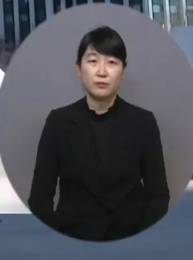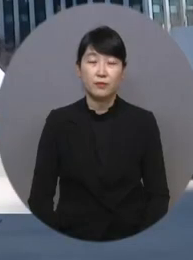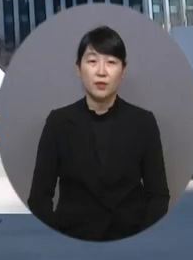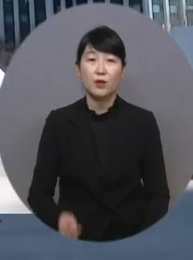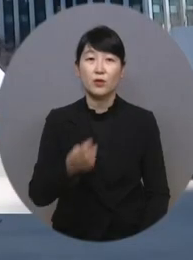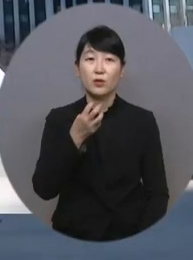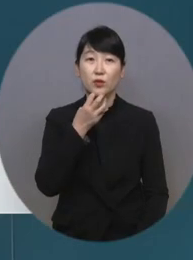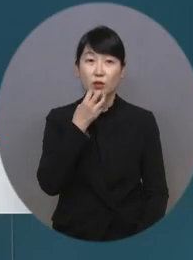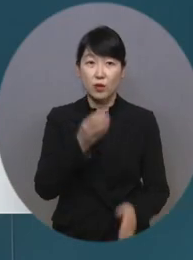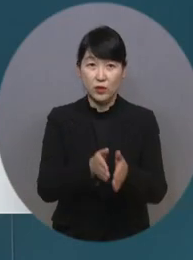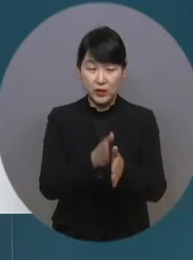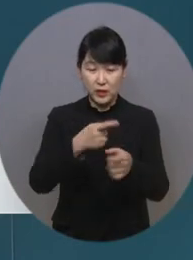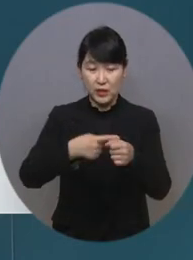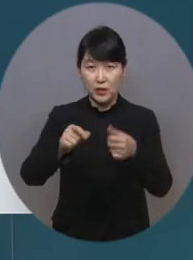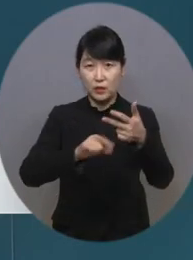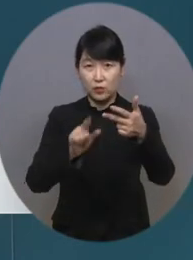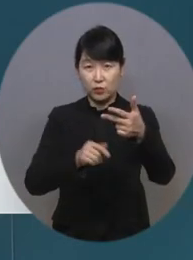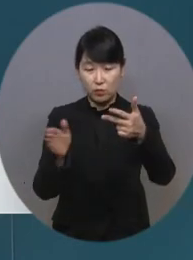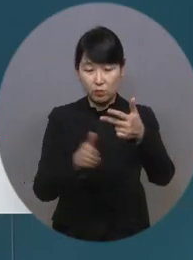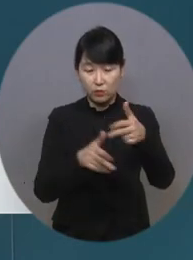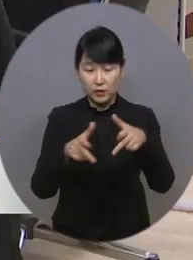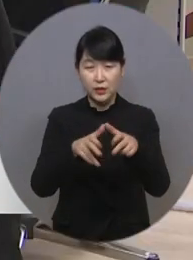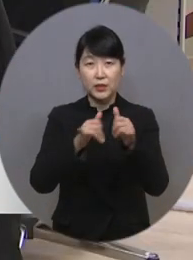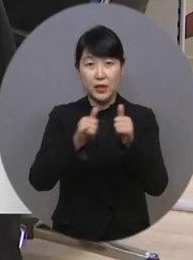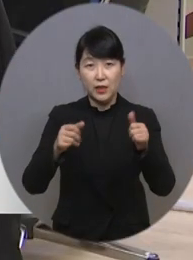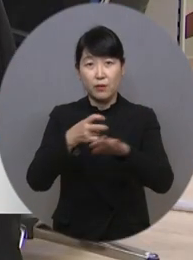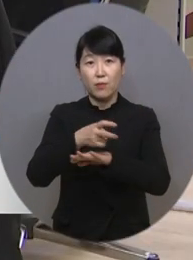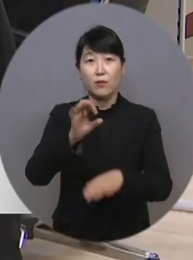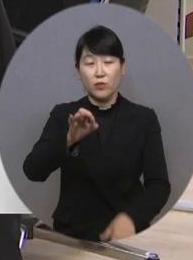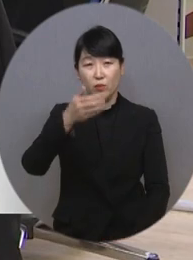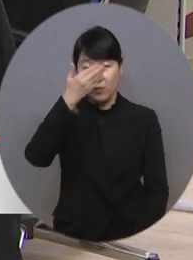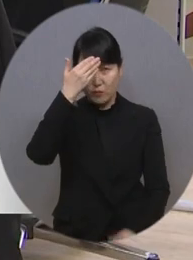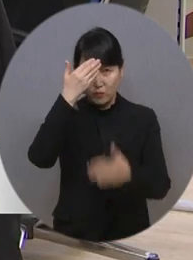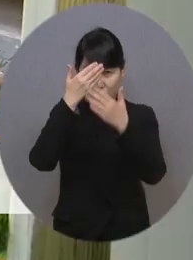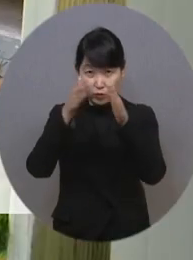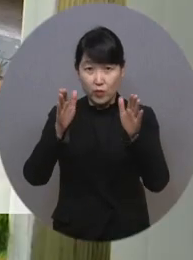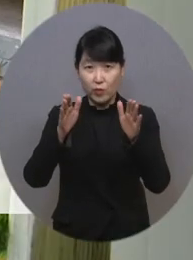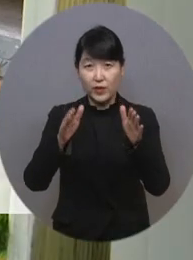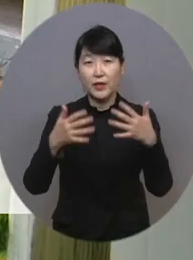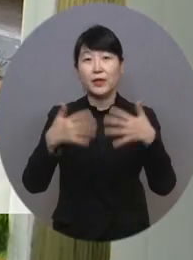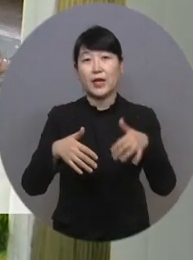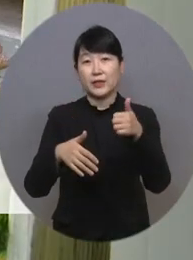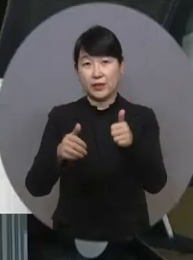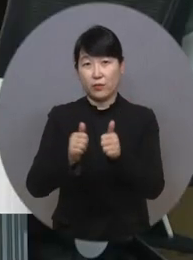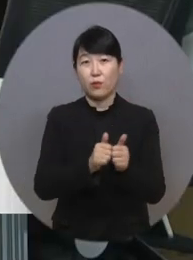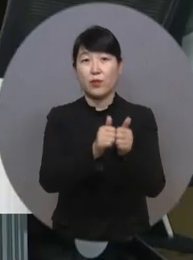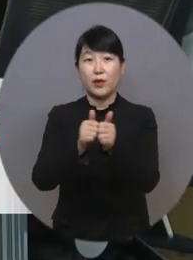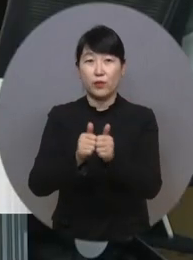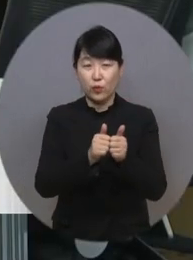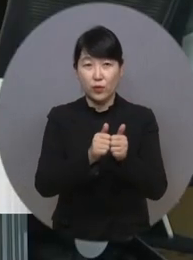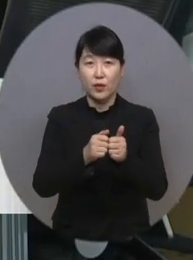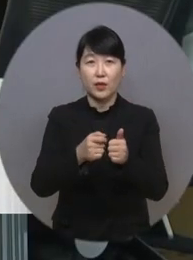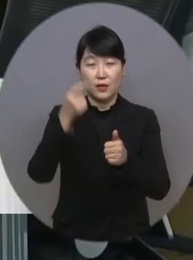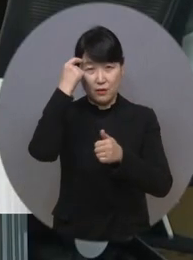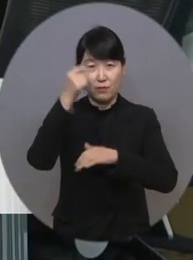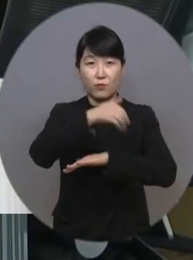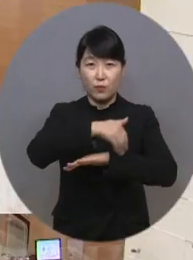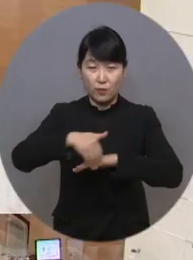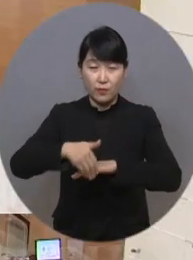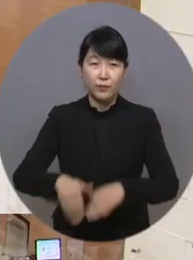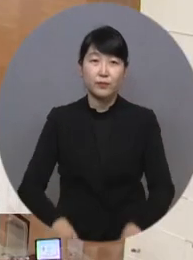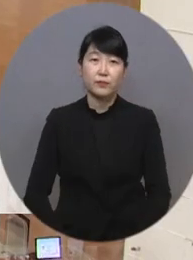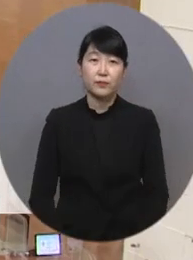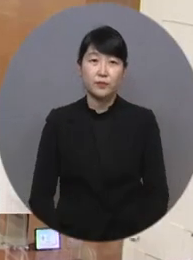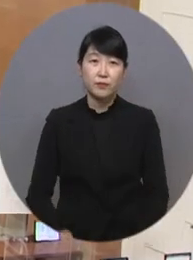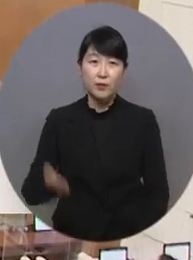서울시가 내년 7월부터 장애인 버스요금을 전액 지원하는 등 약자와의 동행을 위한 대책을 본격 추진합니다.